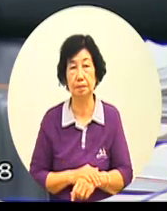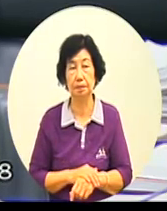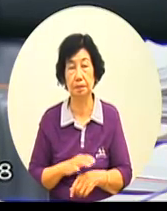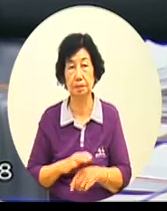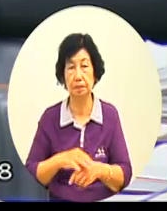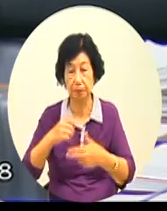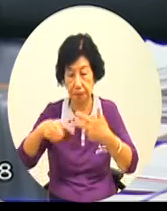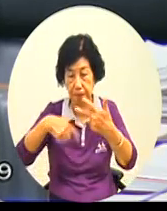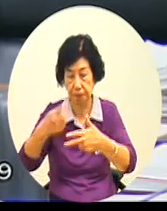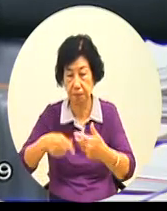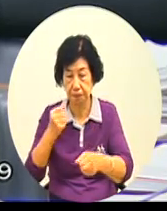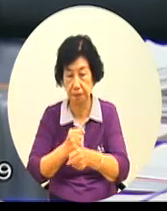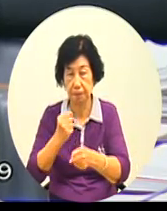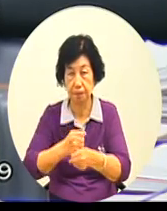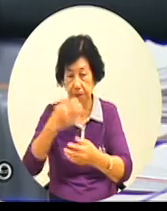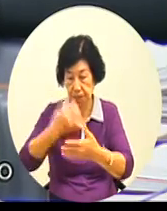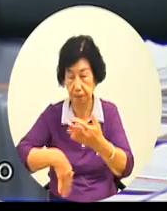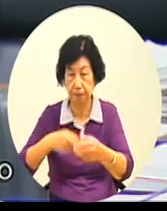掉2个小时。